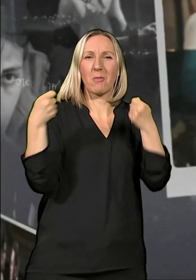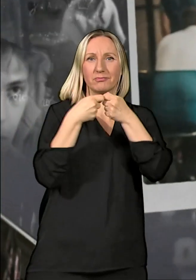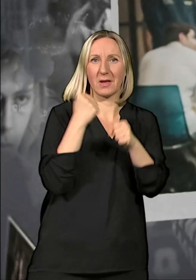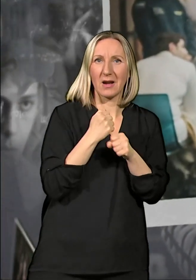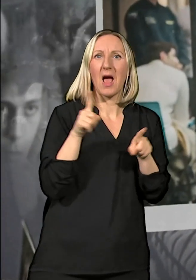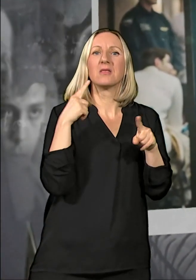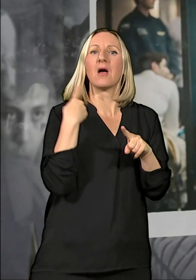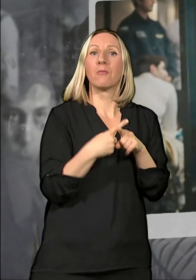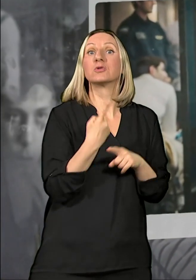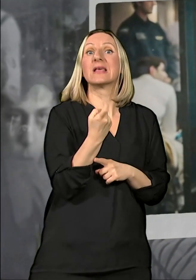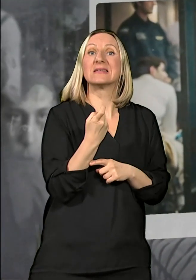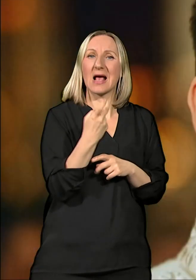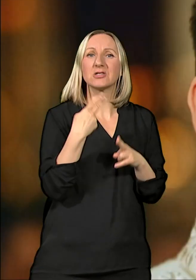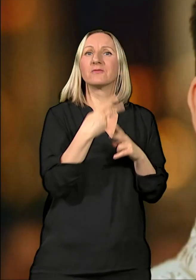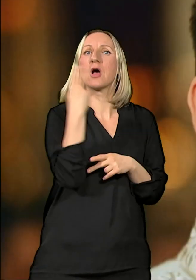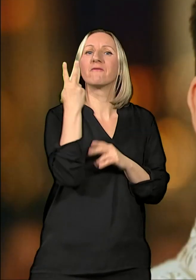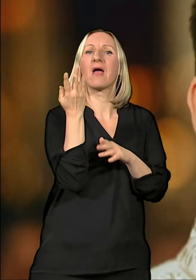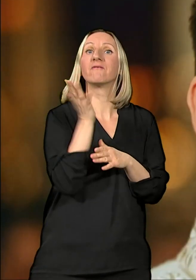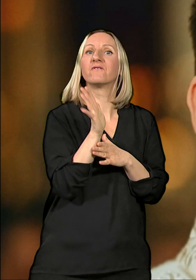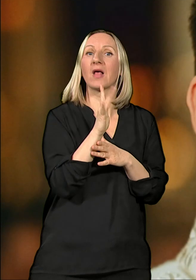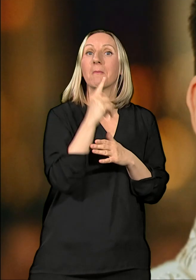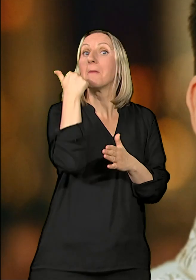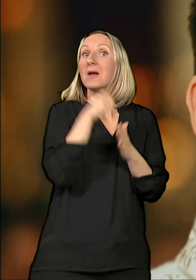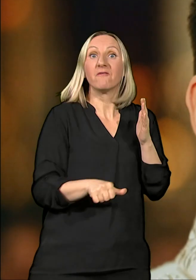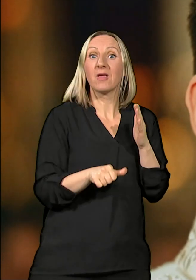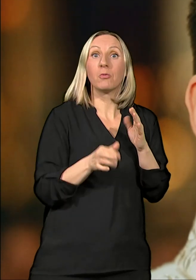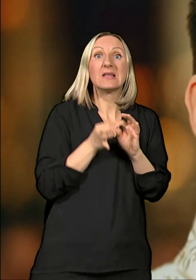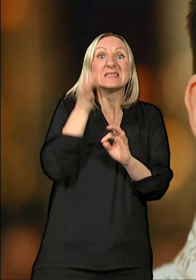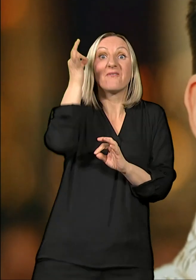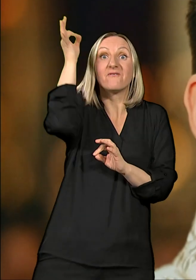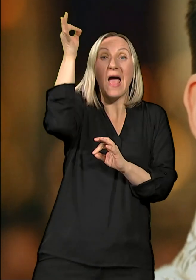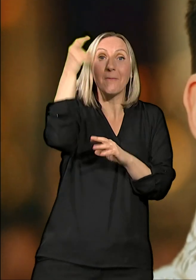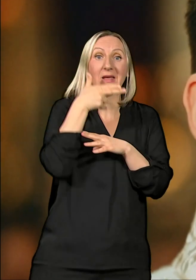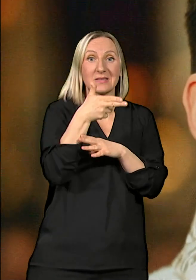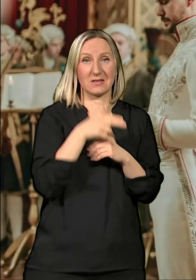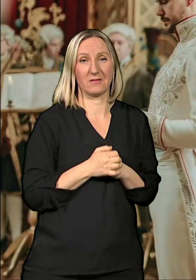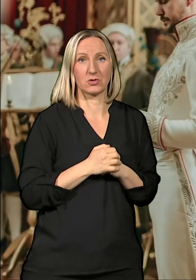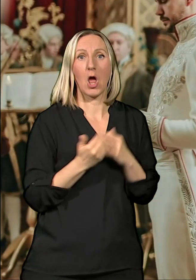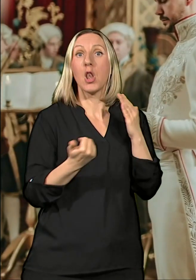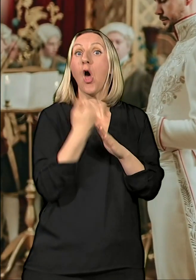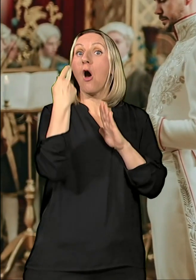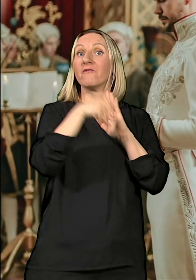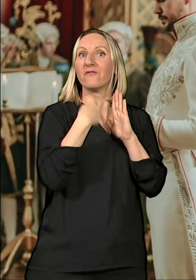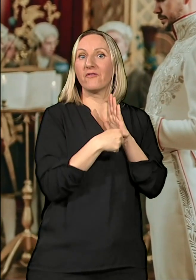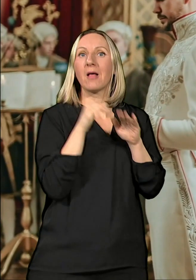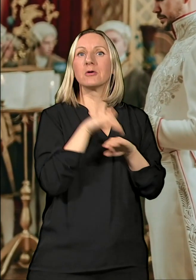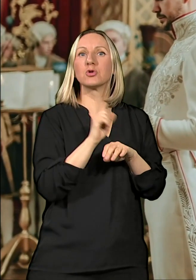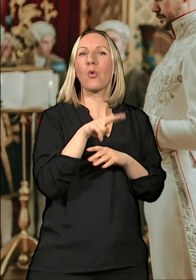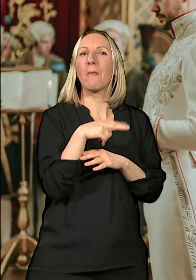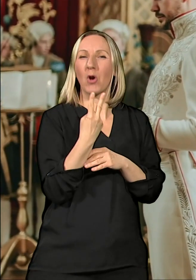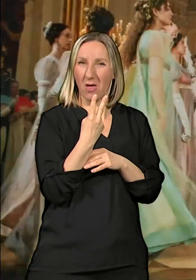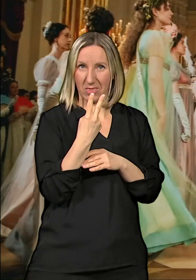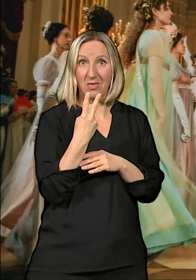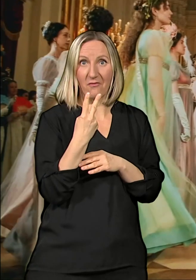Izazov, prvom koji je sniman i u svemiru. Najnoviji film Miloša Bikovića, Sluga 2, obara sve rekorde u Rusiji. Do sada